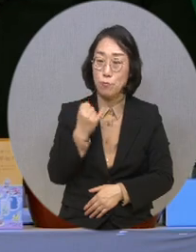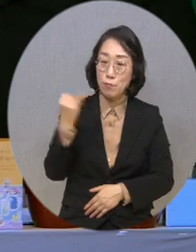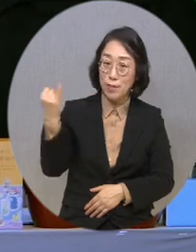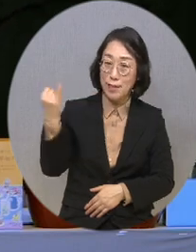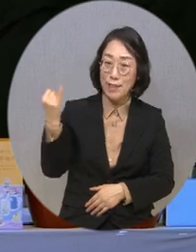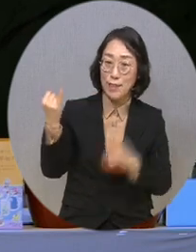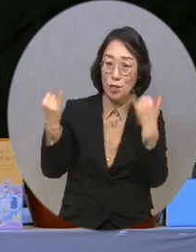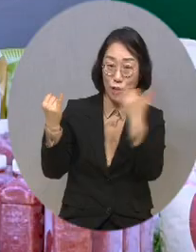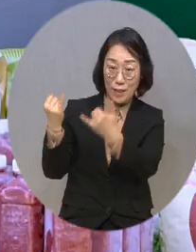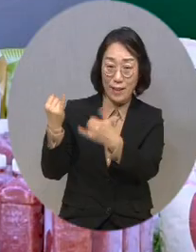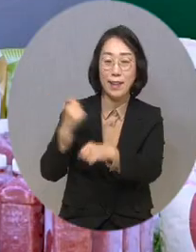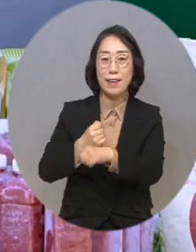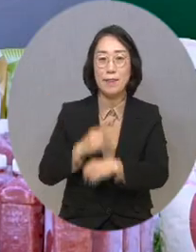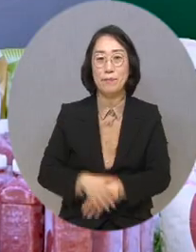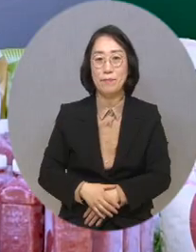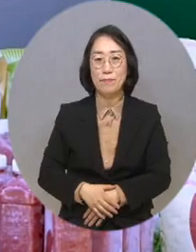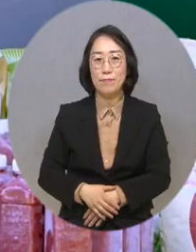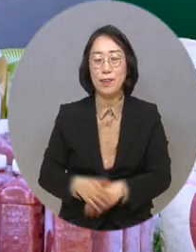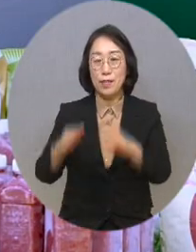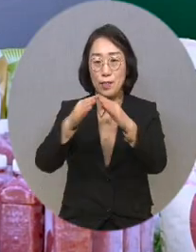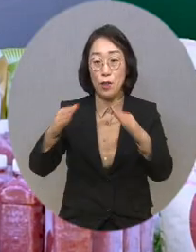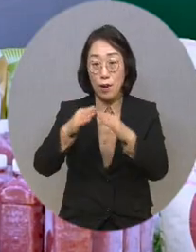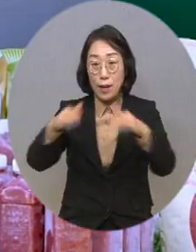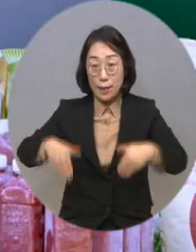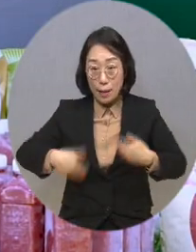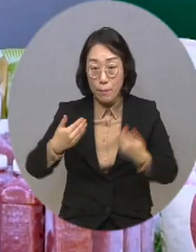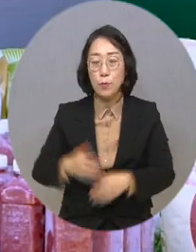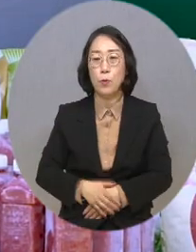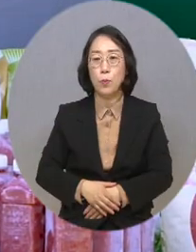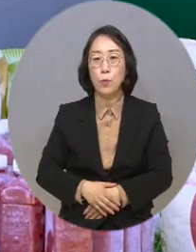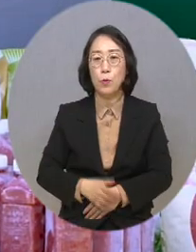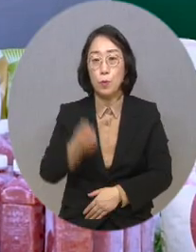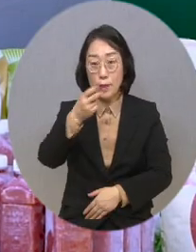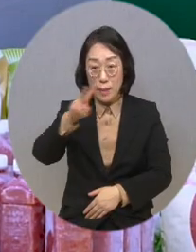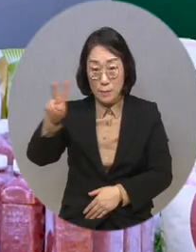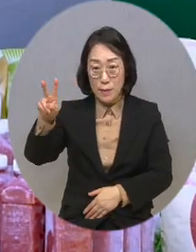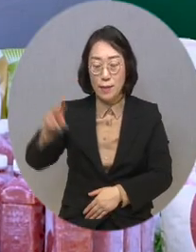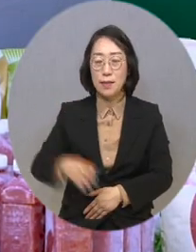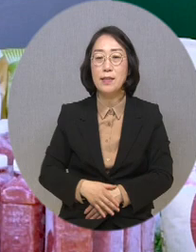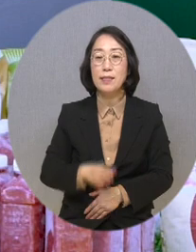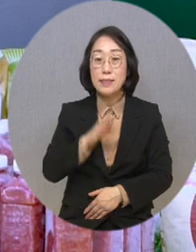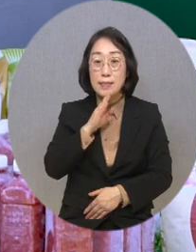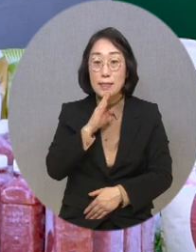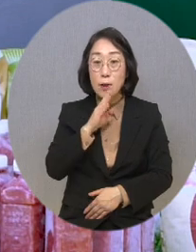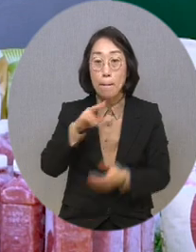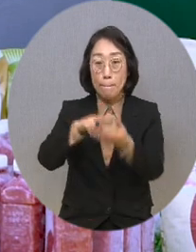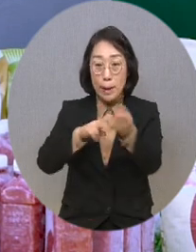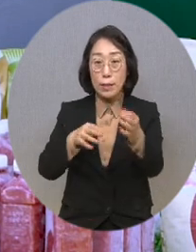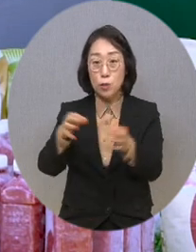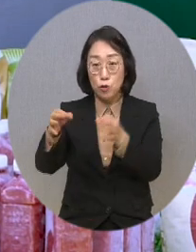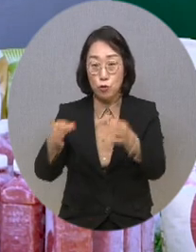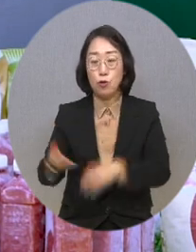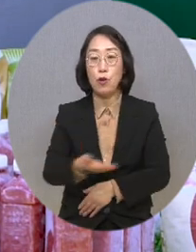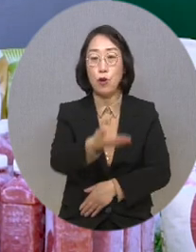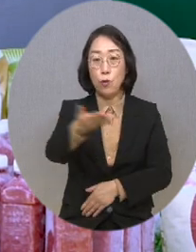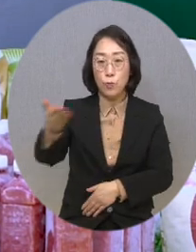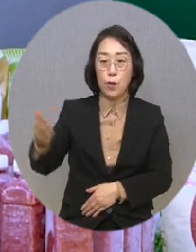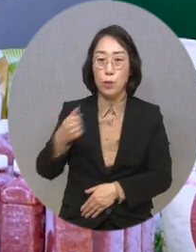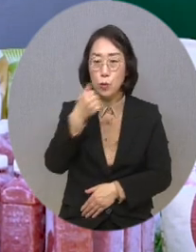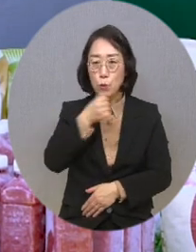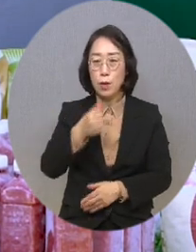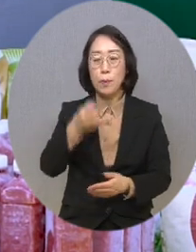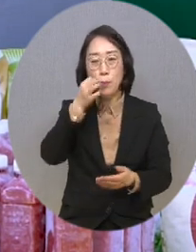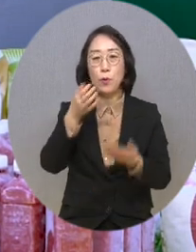전화해. 전라남도와 국민은행TV가 이렇게 직접 남도장터에서 판매되고 있는 물건들을 여러분들에게